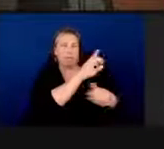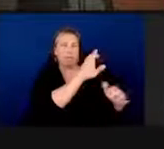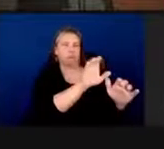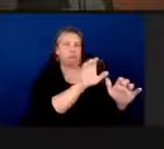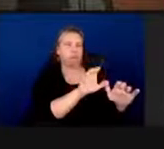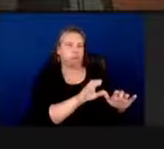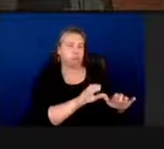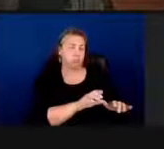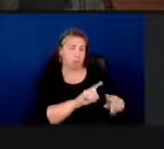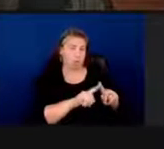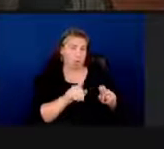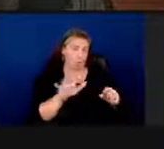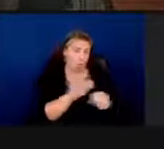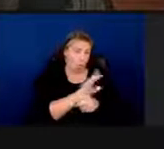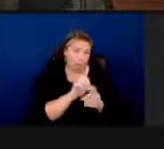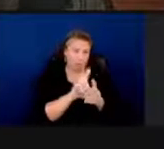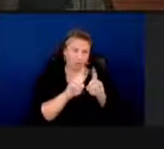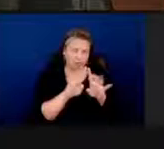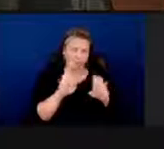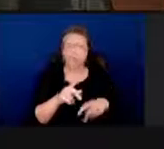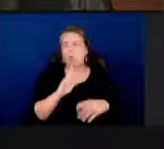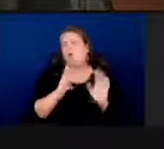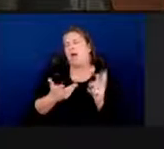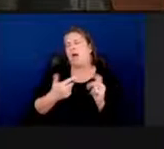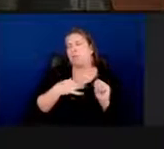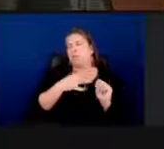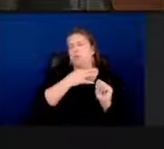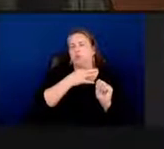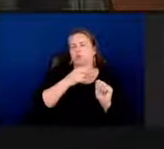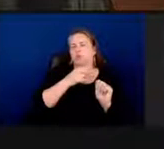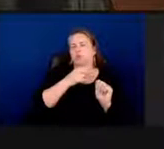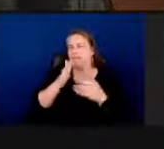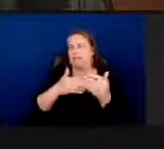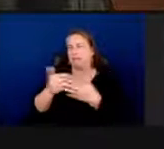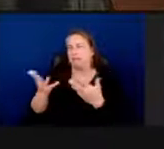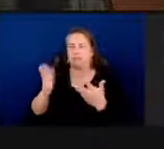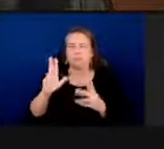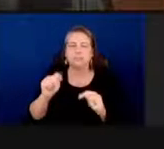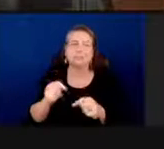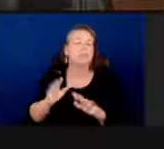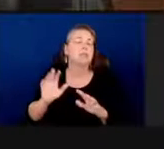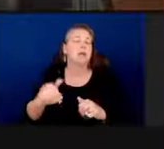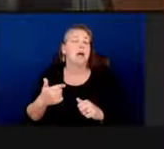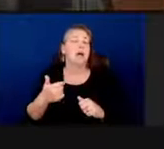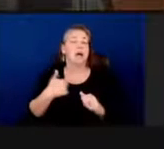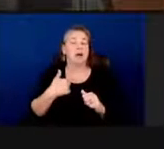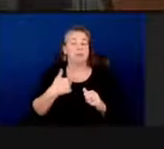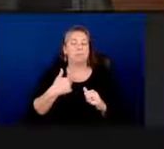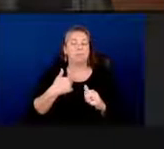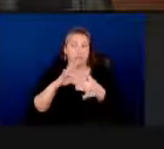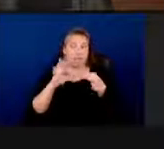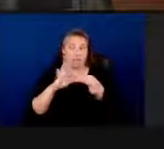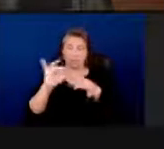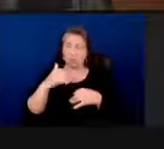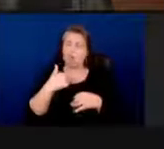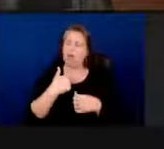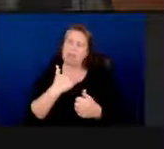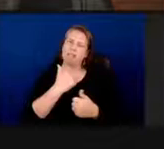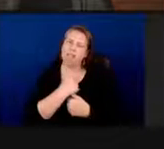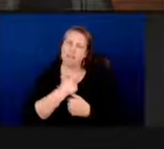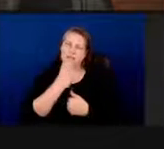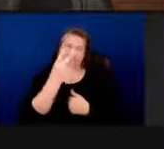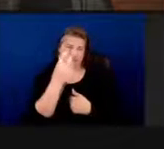هذا الموضوع، ولكن يجب علي أن أسأل إذا ما كان هذا الأمر مطبق هو عينه في كل المقاطع أو كان على مستوى